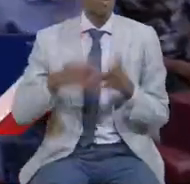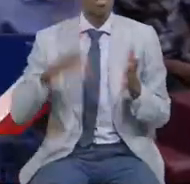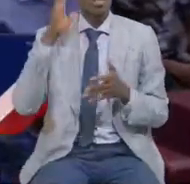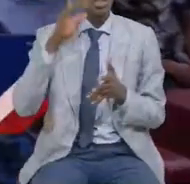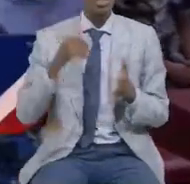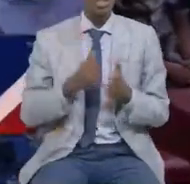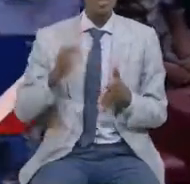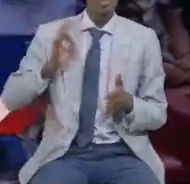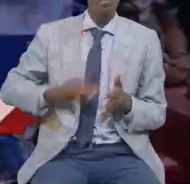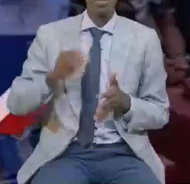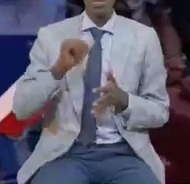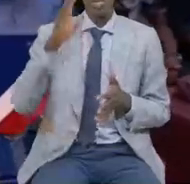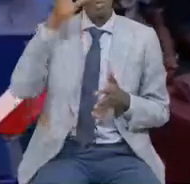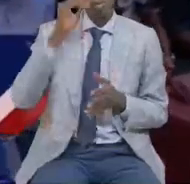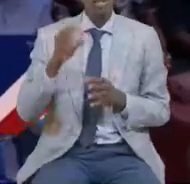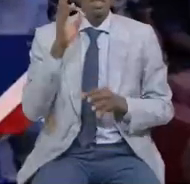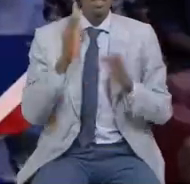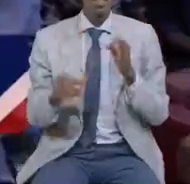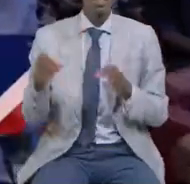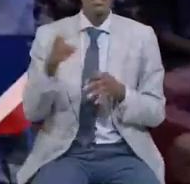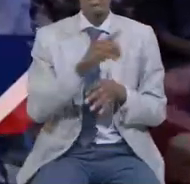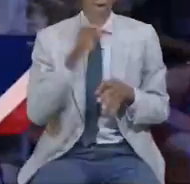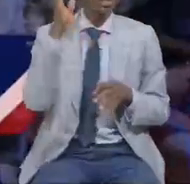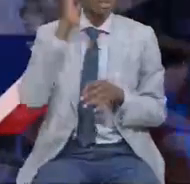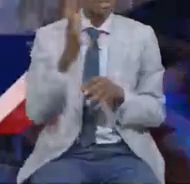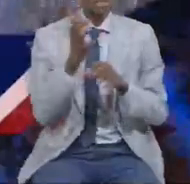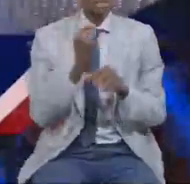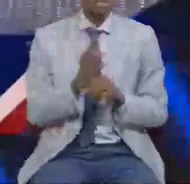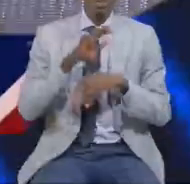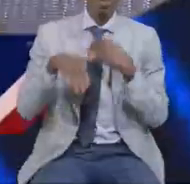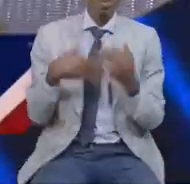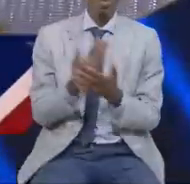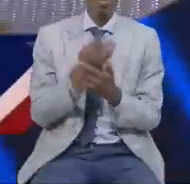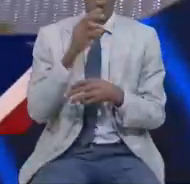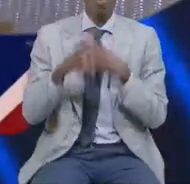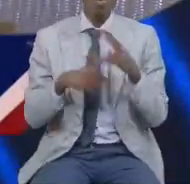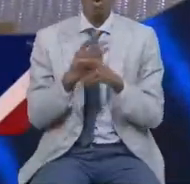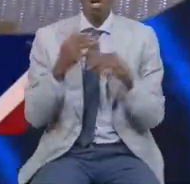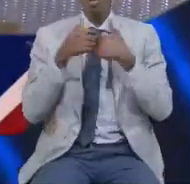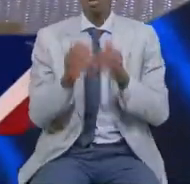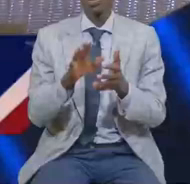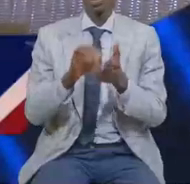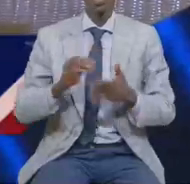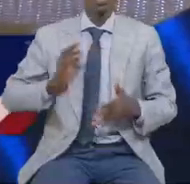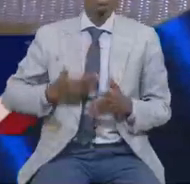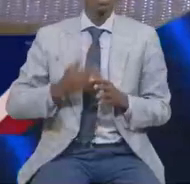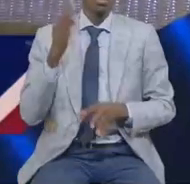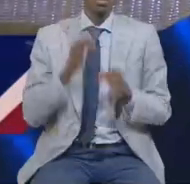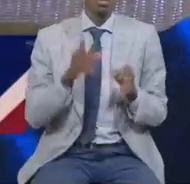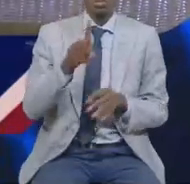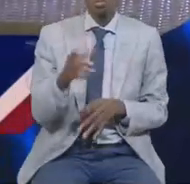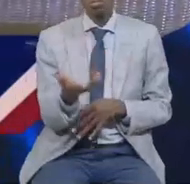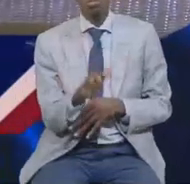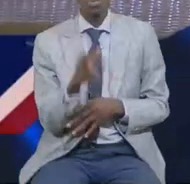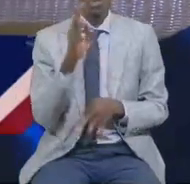le monde s'il perd son âme? Si tu compromets, si tu t'accordes avec